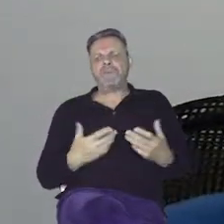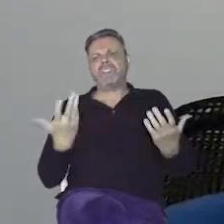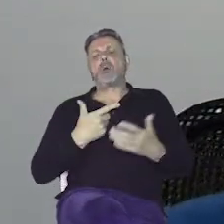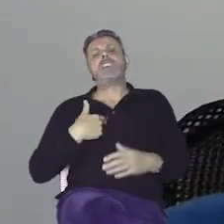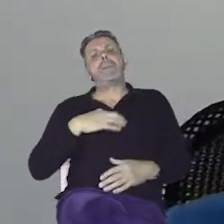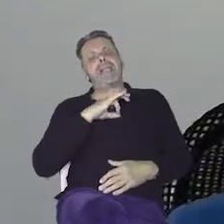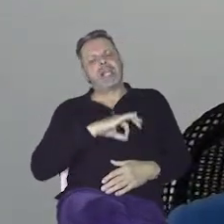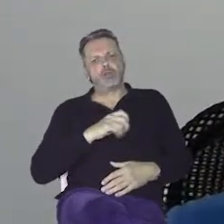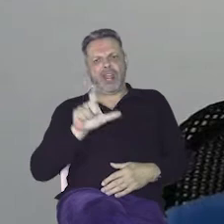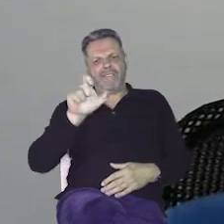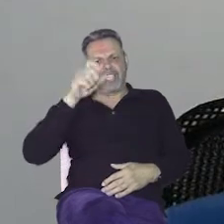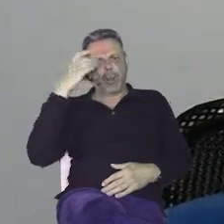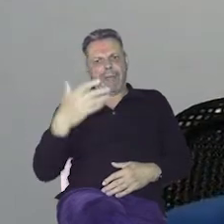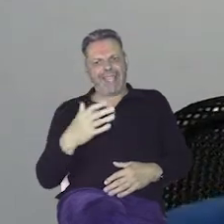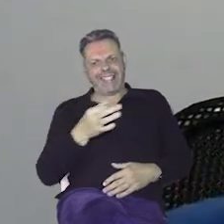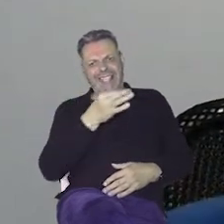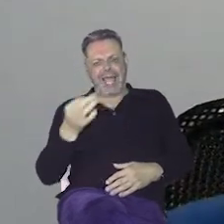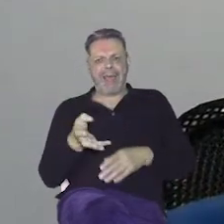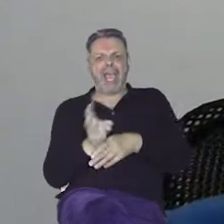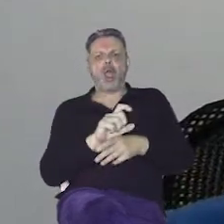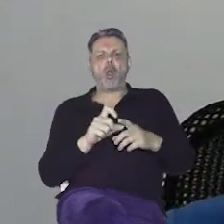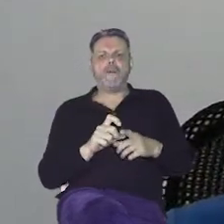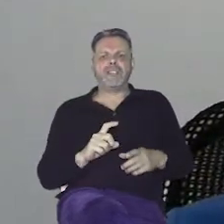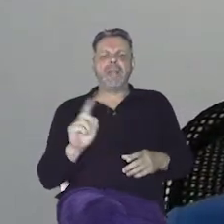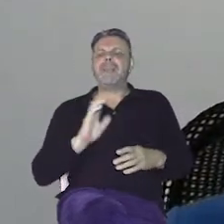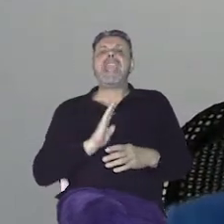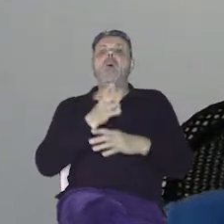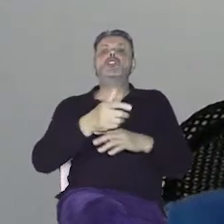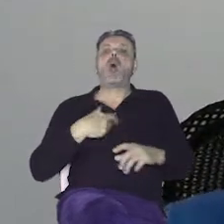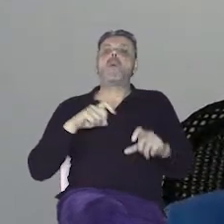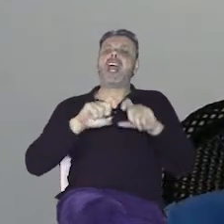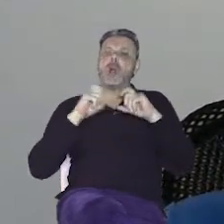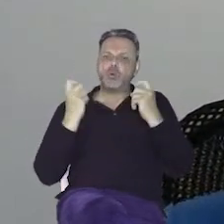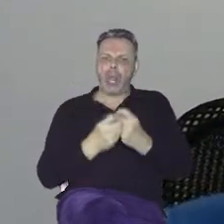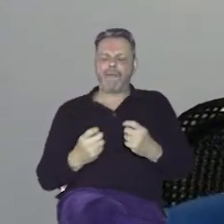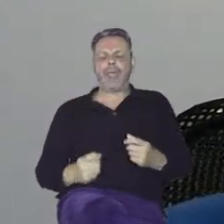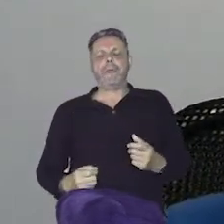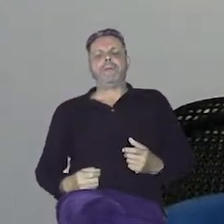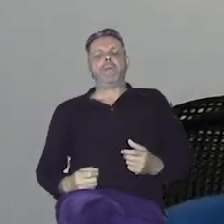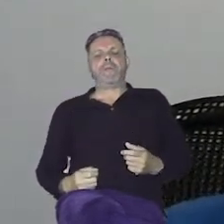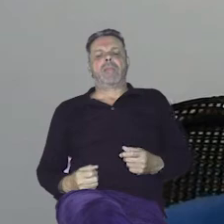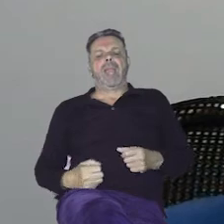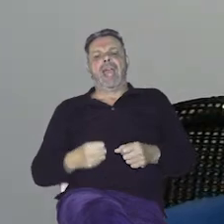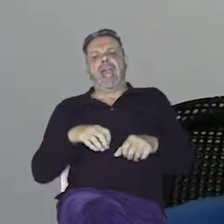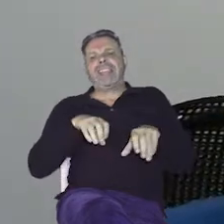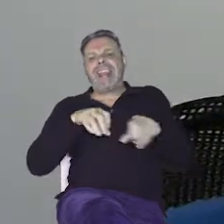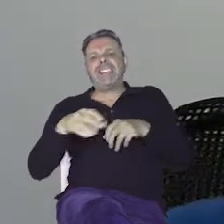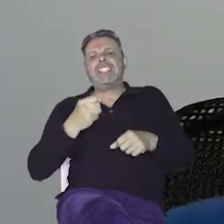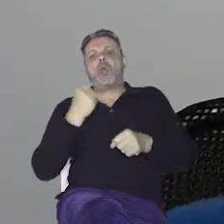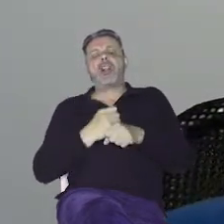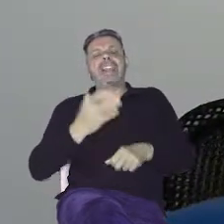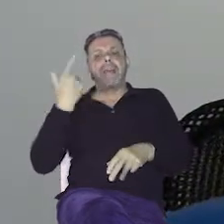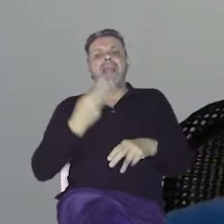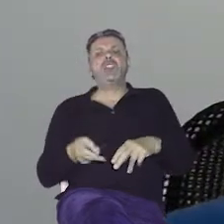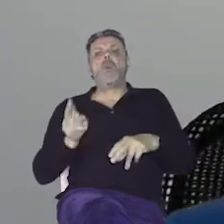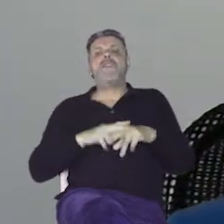zadužena, 250 dana COVID nije ušao u naše ustanove. Djelatnici koji rade bili su više